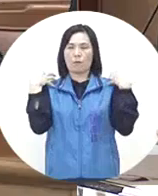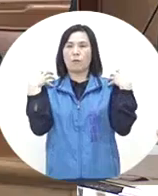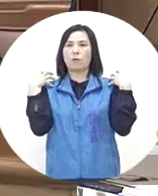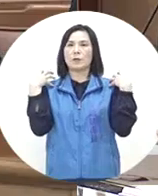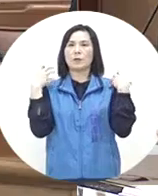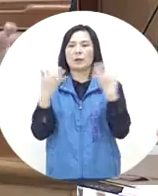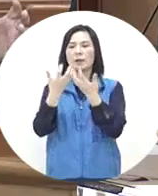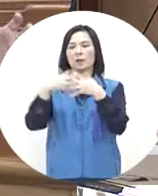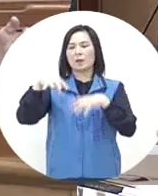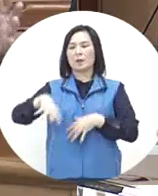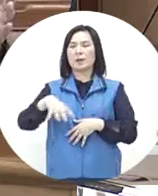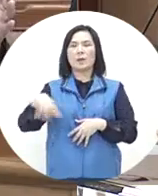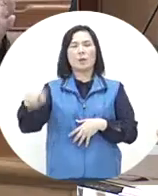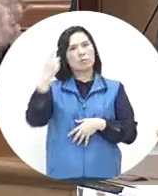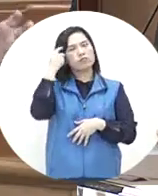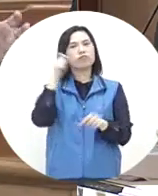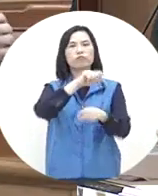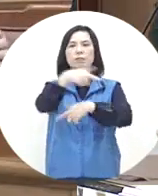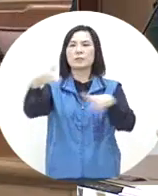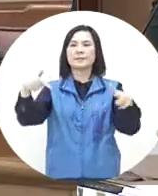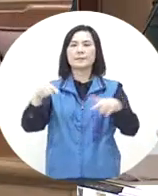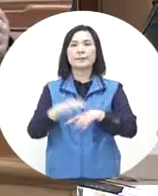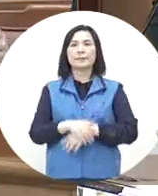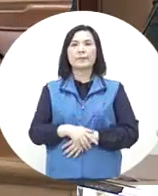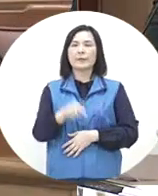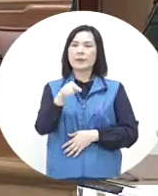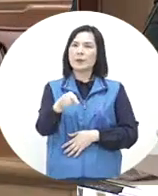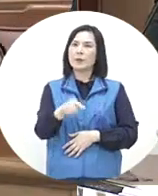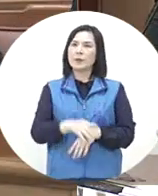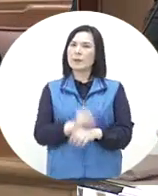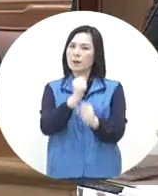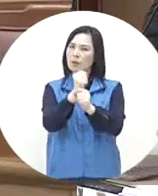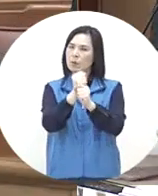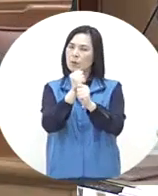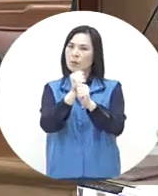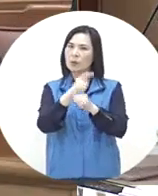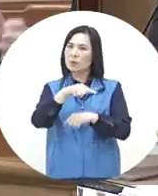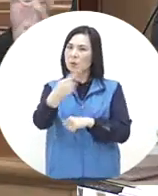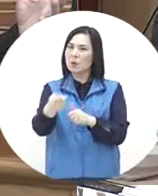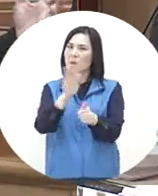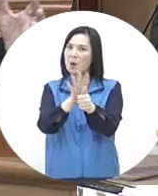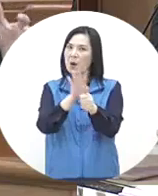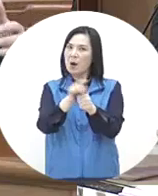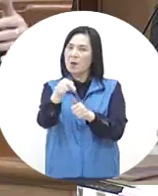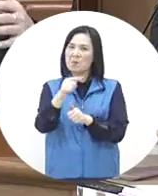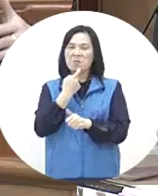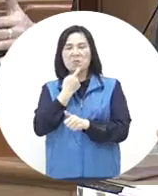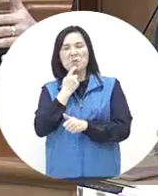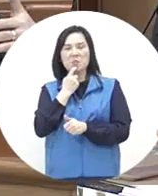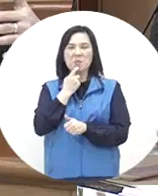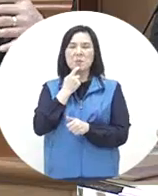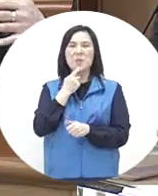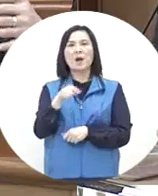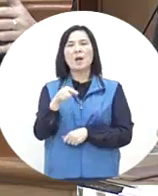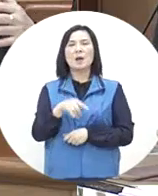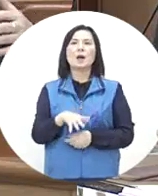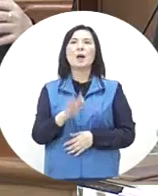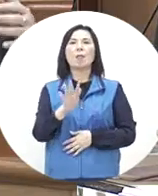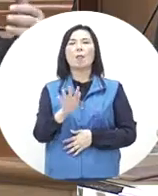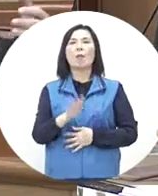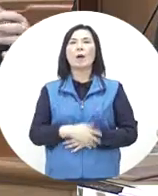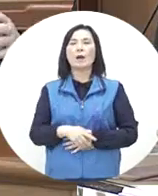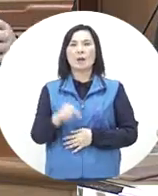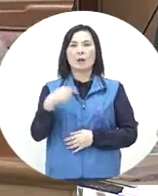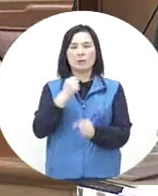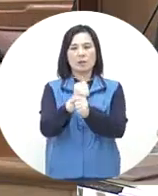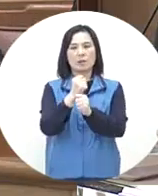同的意见， 对， 那对于这个实施下去以后的效益呢，那也多有质疑，所以 是 这些案子全部就是在实施的